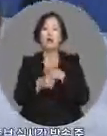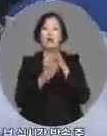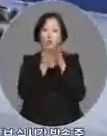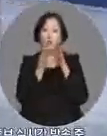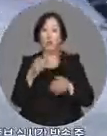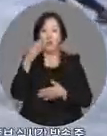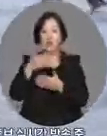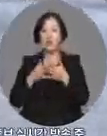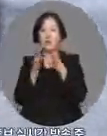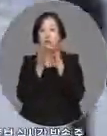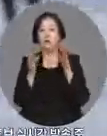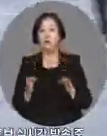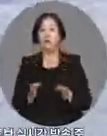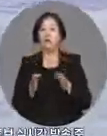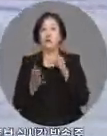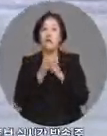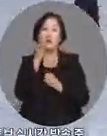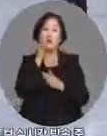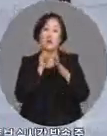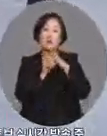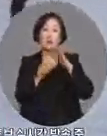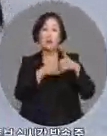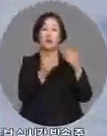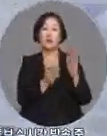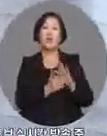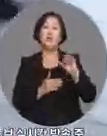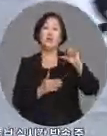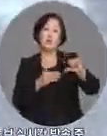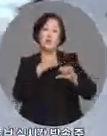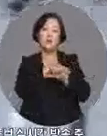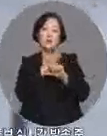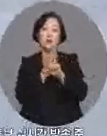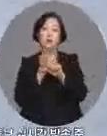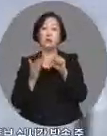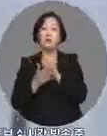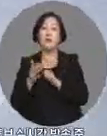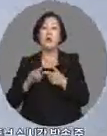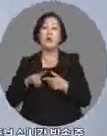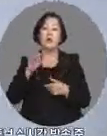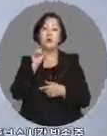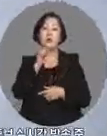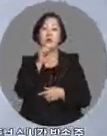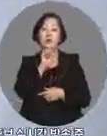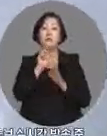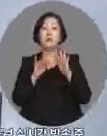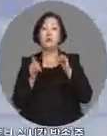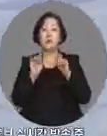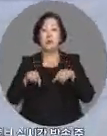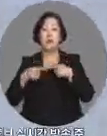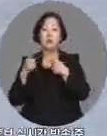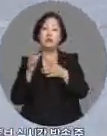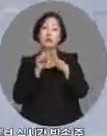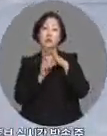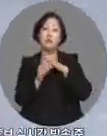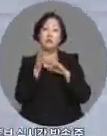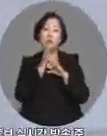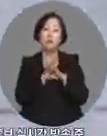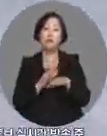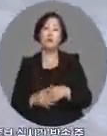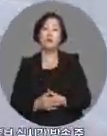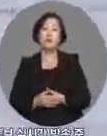열리는 이번 대회에 울산 선수단은 5개 종목에 65명이 출전합니다. UBC 뉴스 김익현입니다.